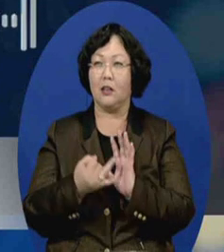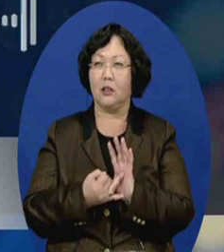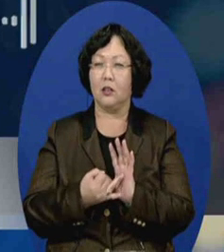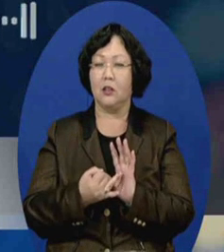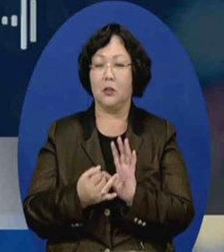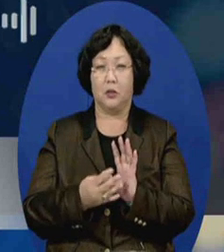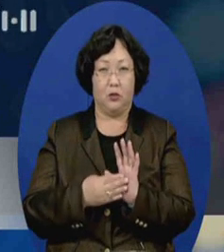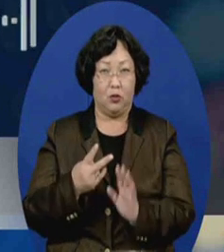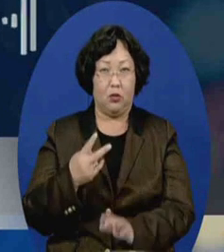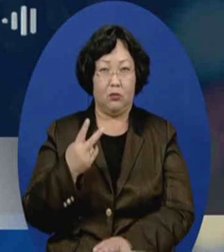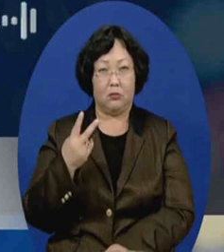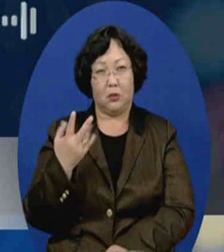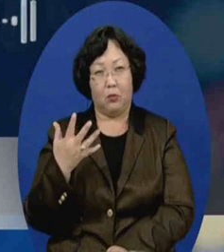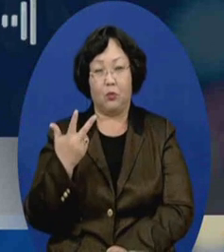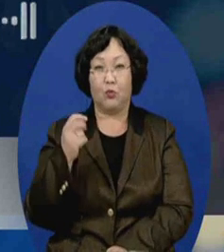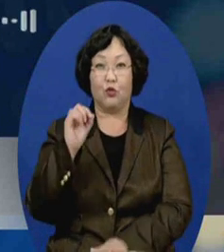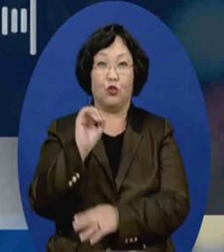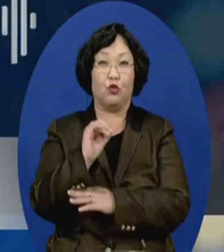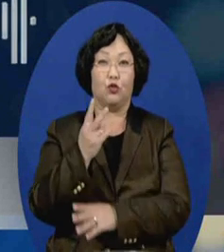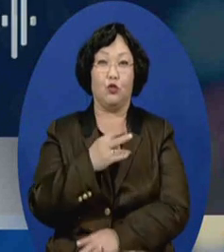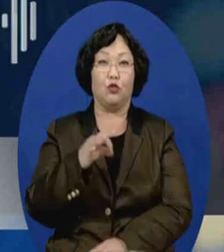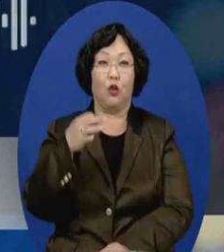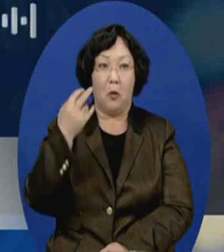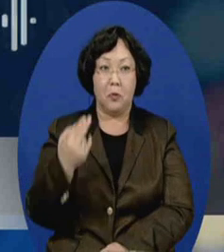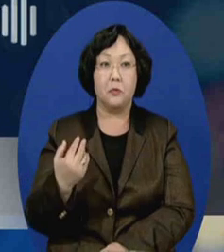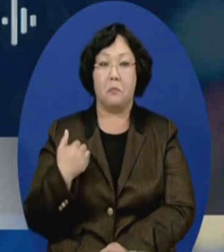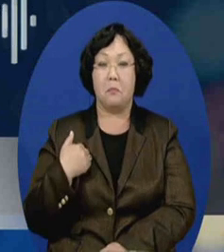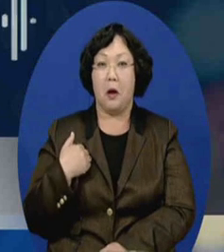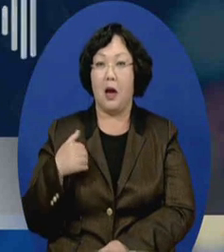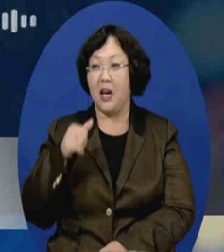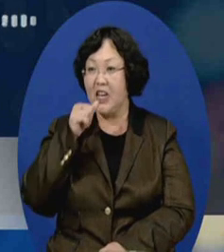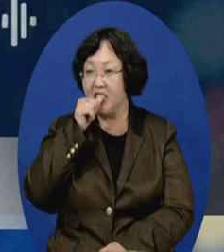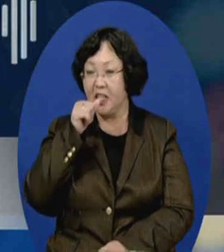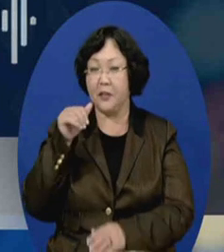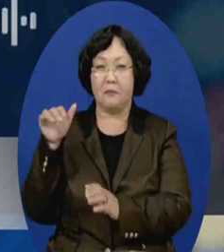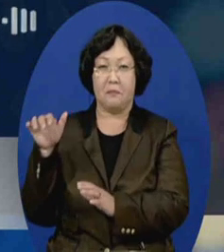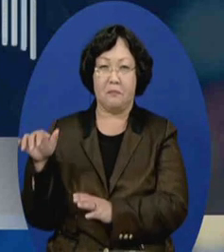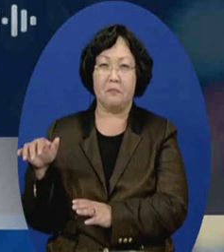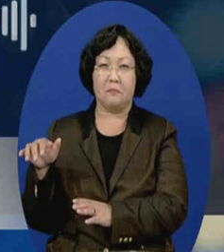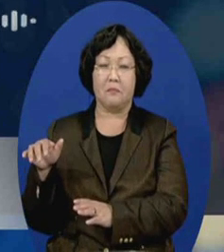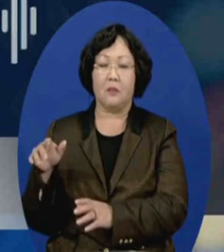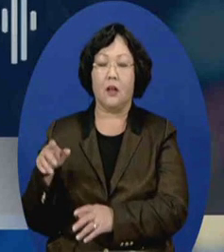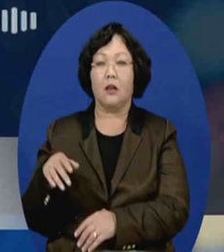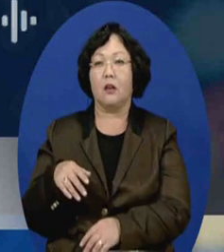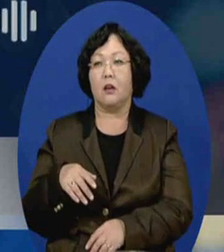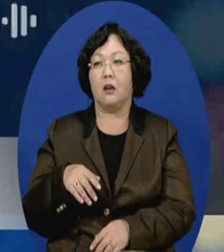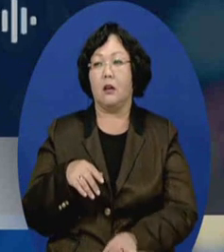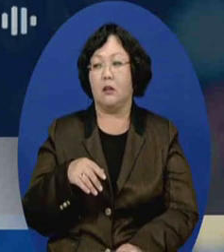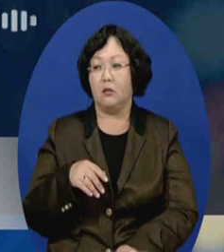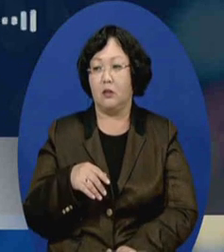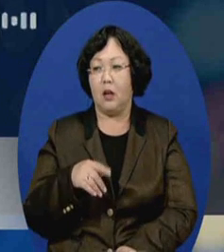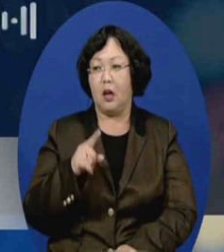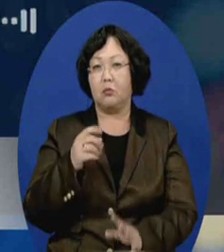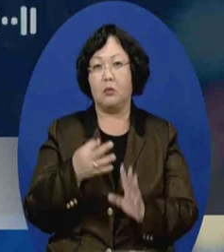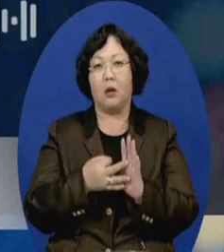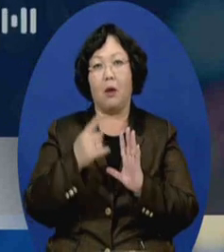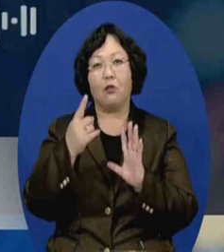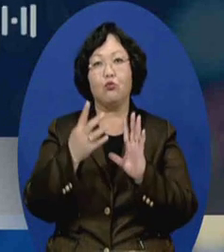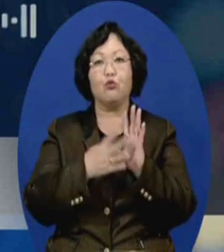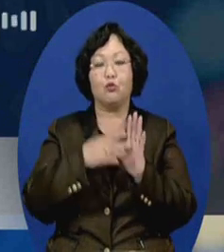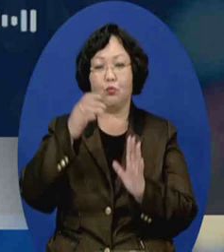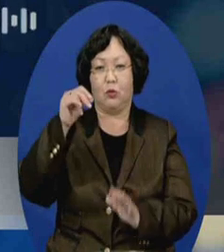за 30 хоногийн нөөц мөртөө гэж болно. Зарлаа явчихад. Тэгээ сая өнгөрсөн 7 хоногт бол 18, 19 хоногийн нөөцтэй гэж тавьчихсан